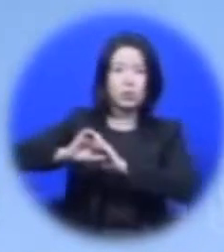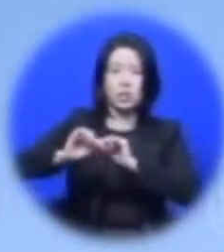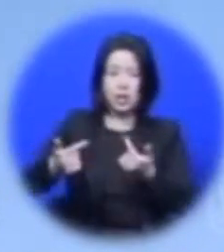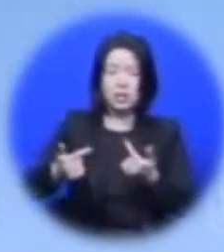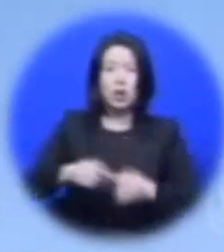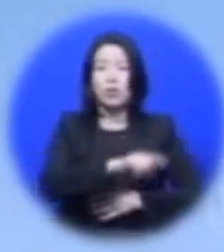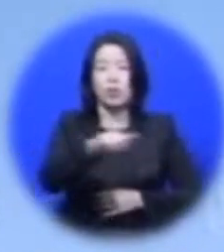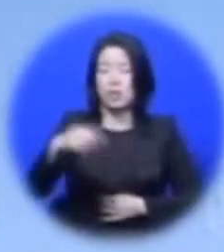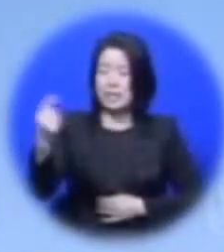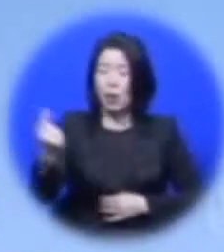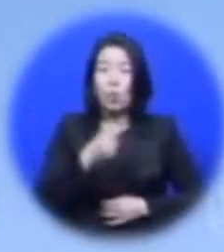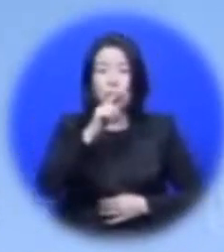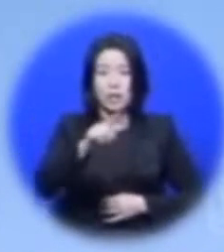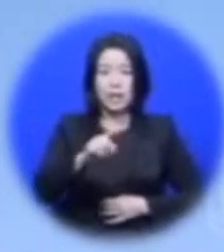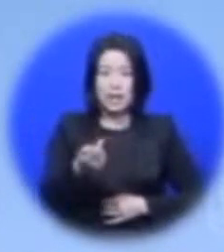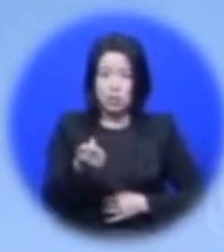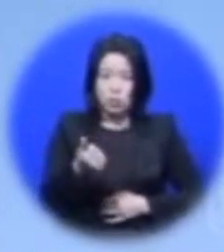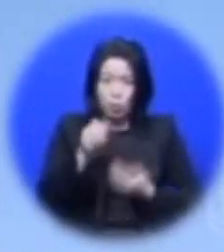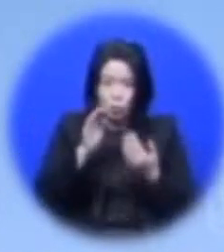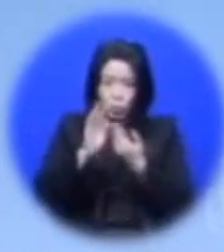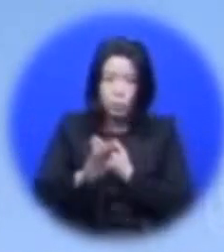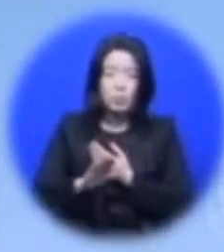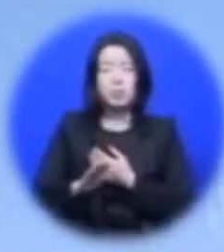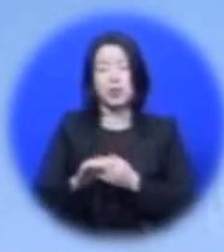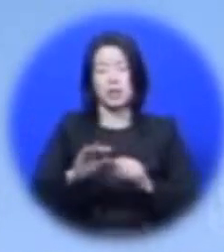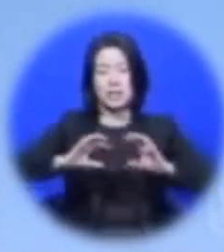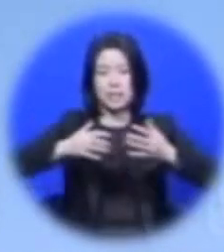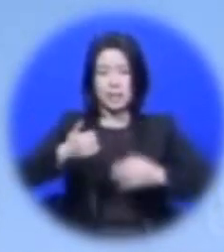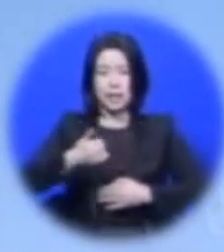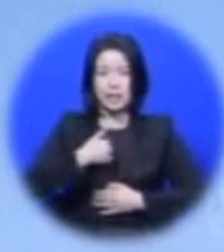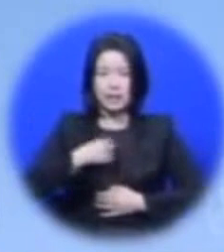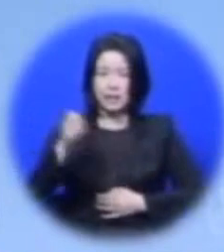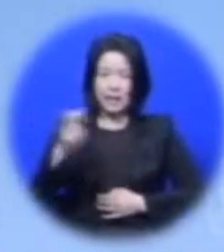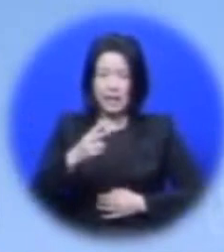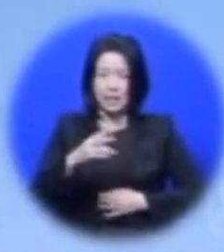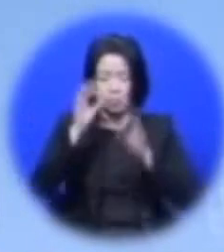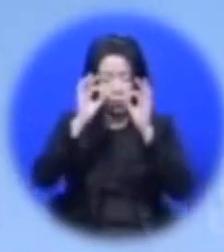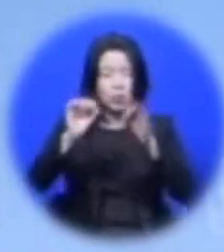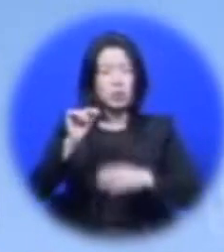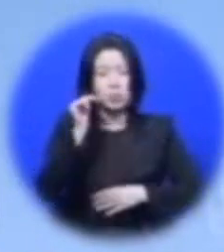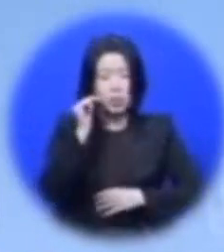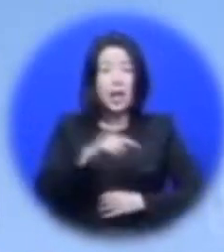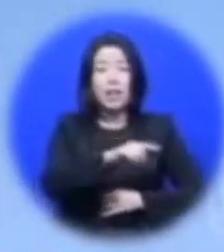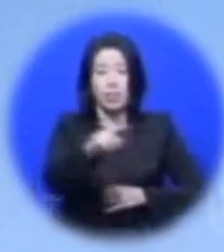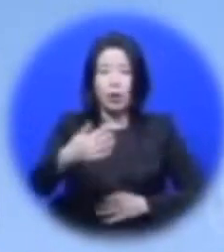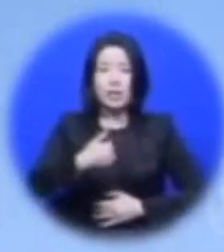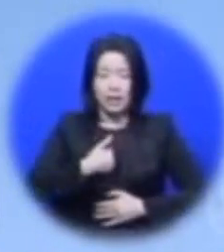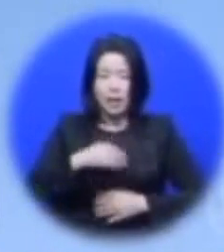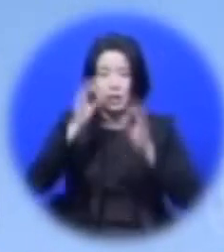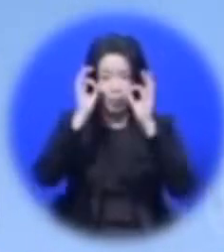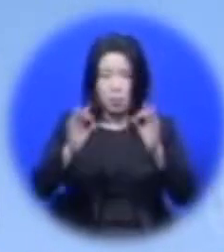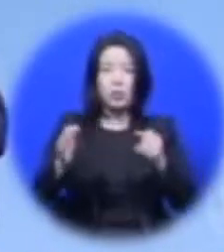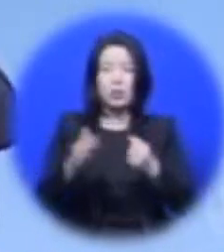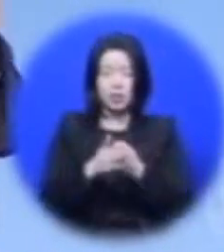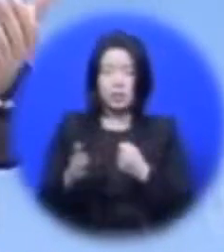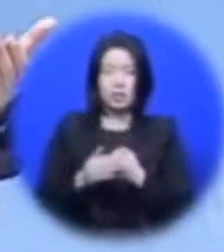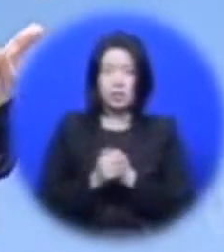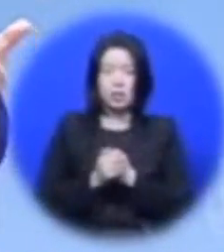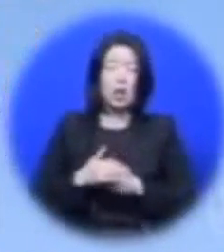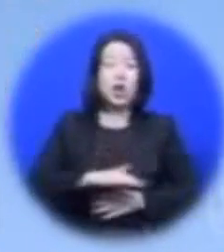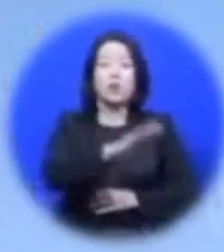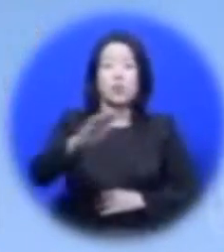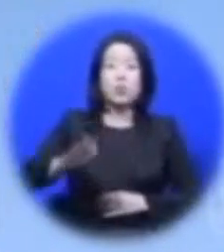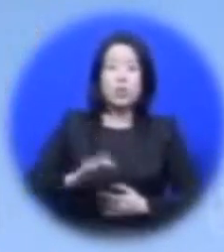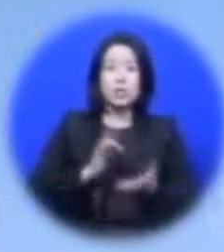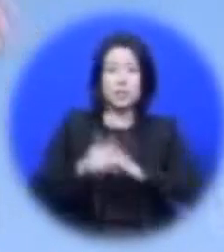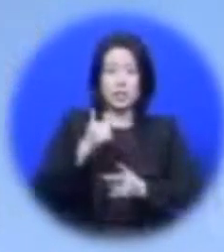너에게 오리라. 조금 있으면 세상은 다시 나를 보지 못할 터이로되 너희는 나를 보리니. 우리는 예수님이